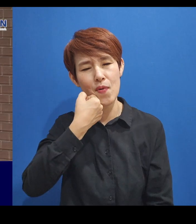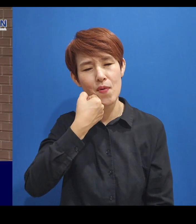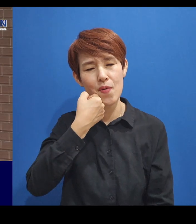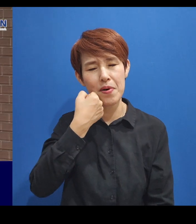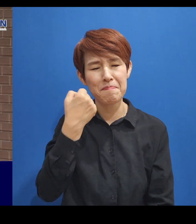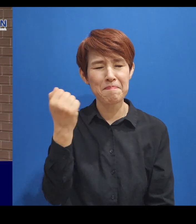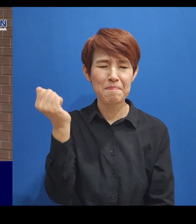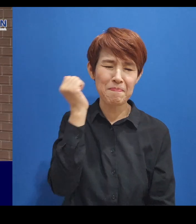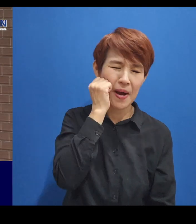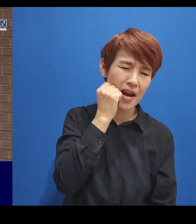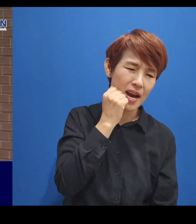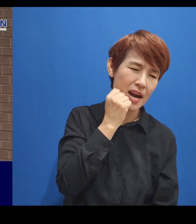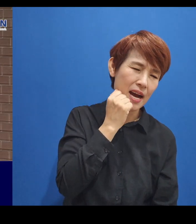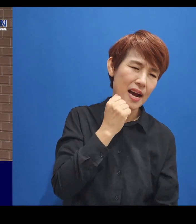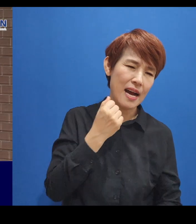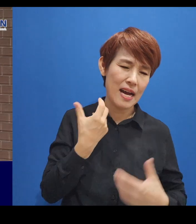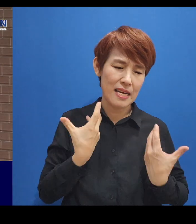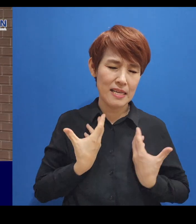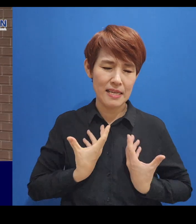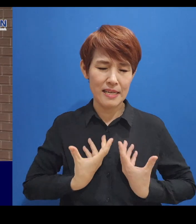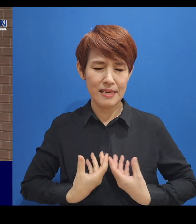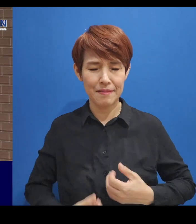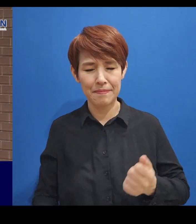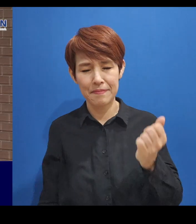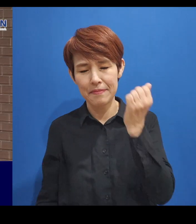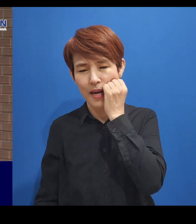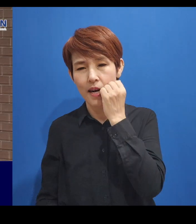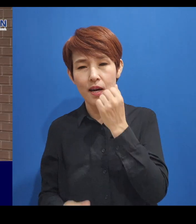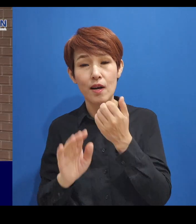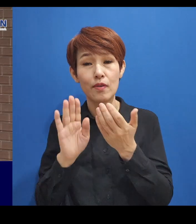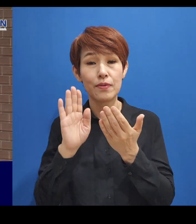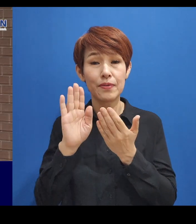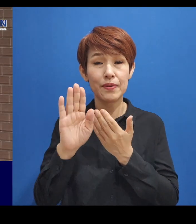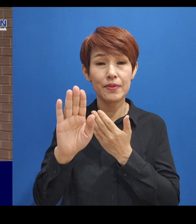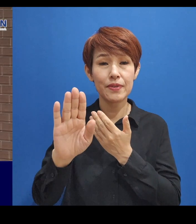실망 당한 뒤에